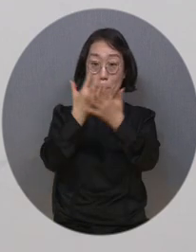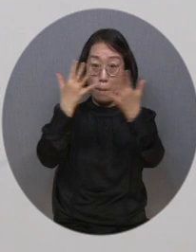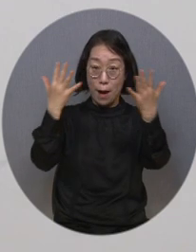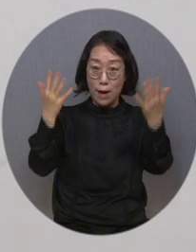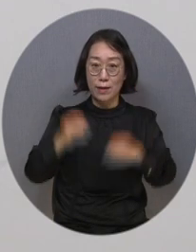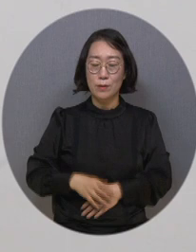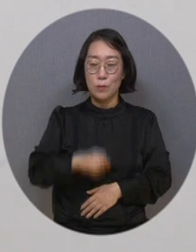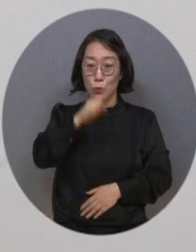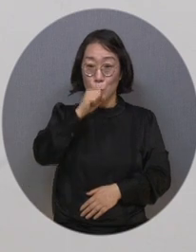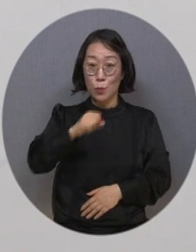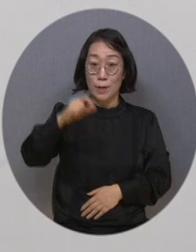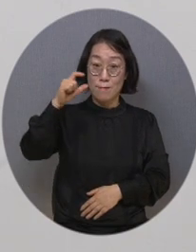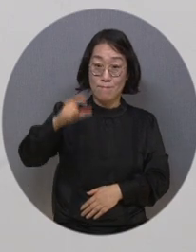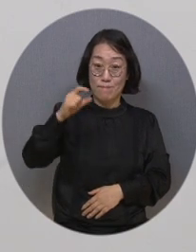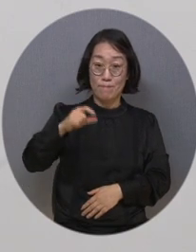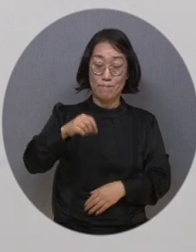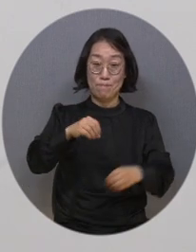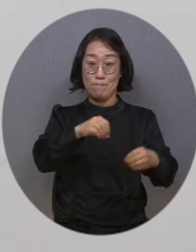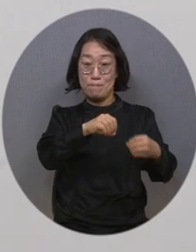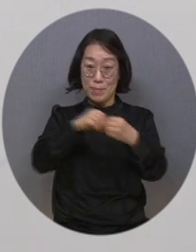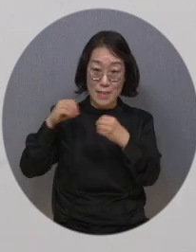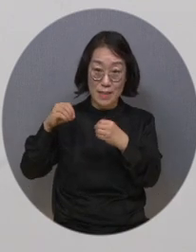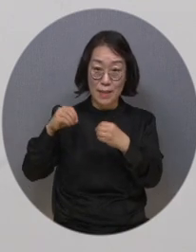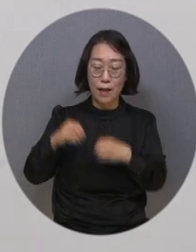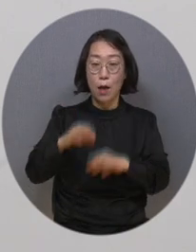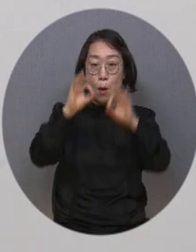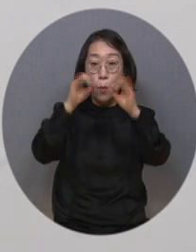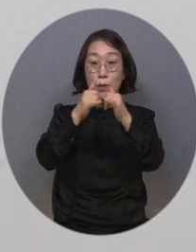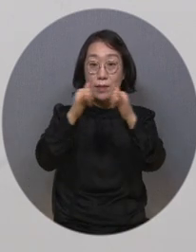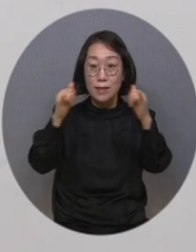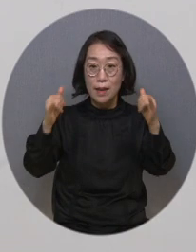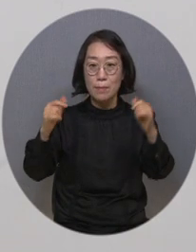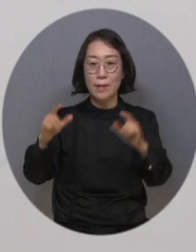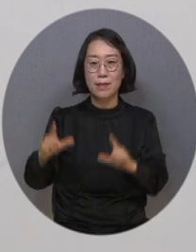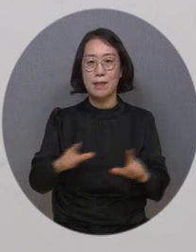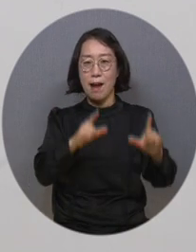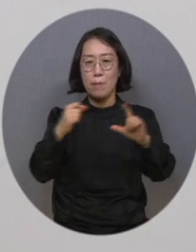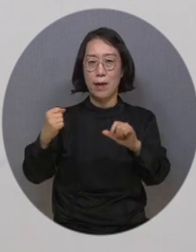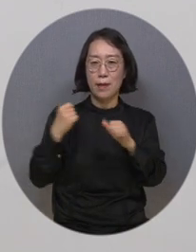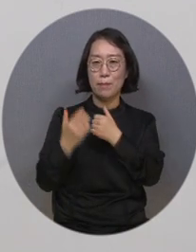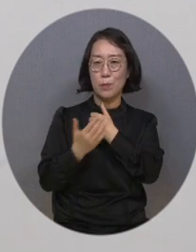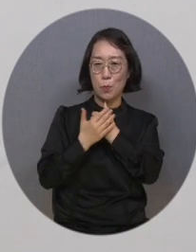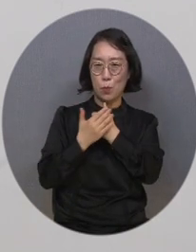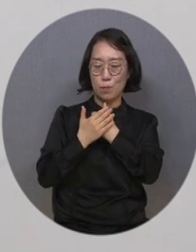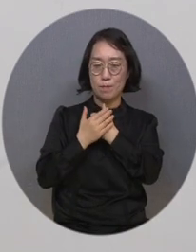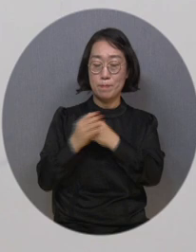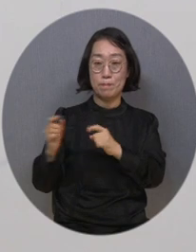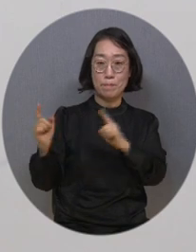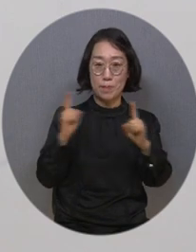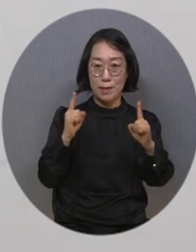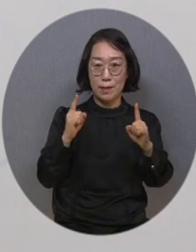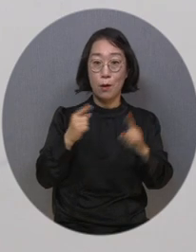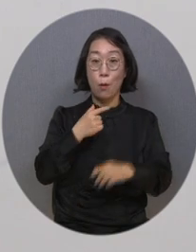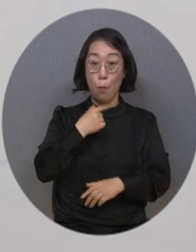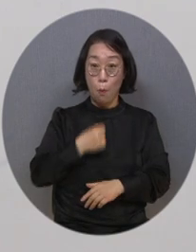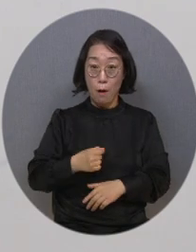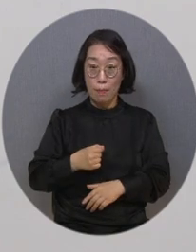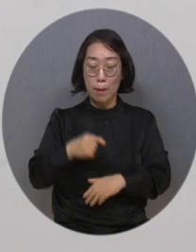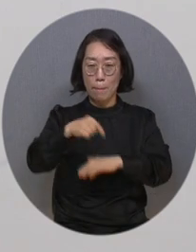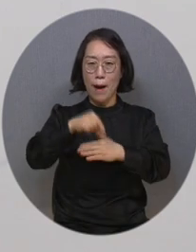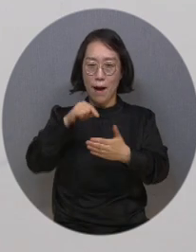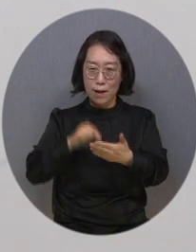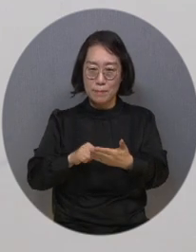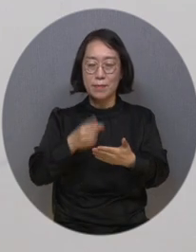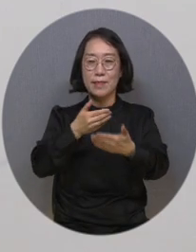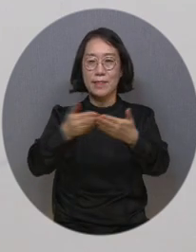매화의 강한 에너지를 받아 관람자들이 삶의 원천이 되도록 힘을 얻어갔으면 하는 작가의 바람이